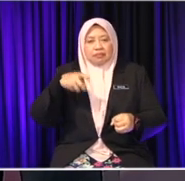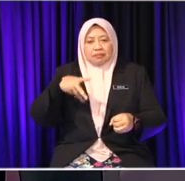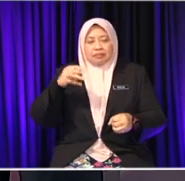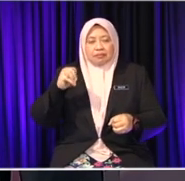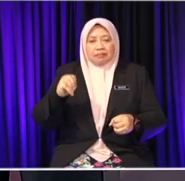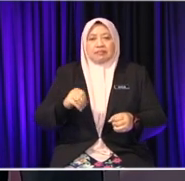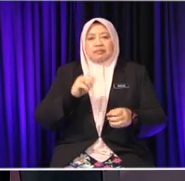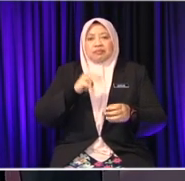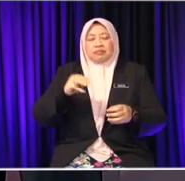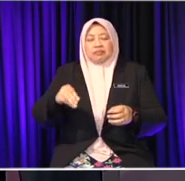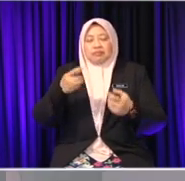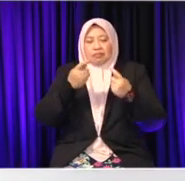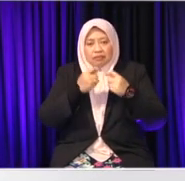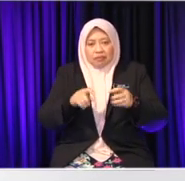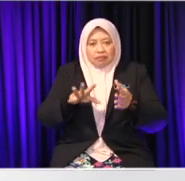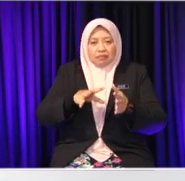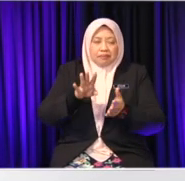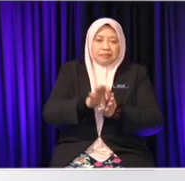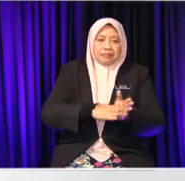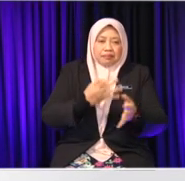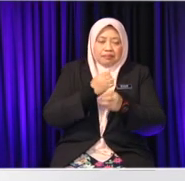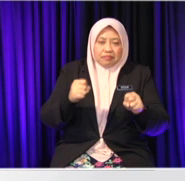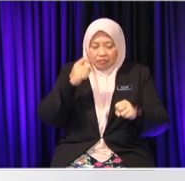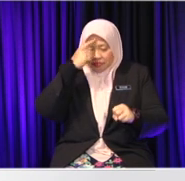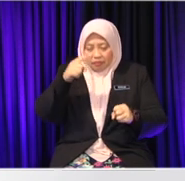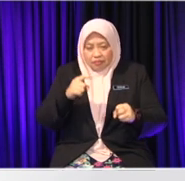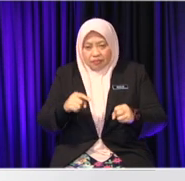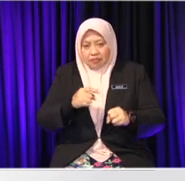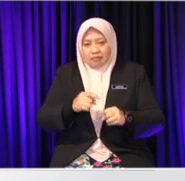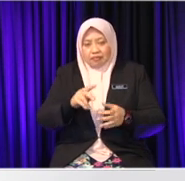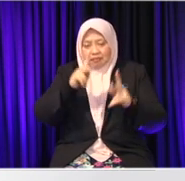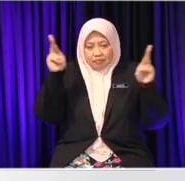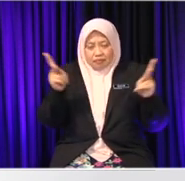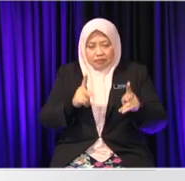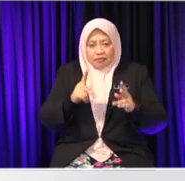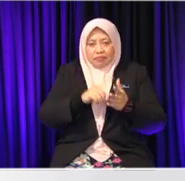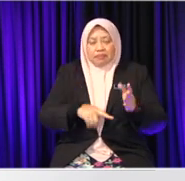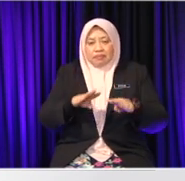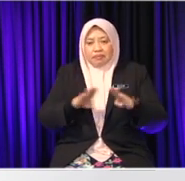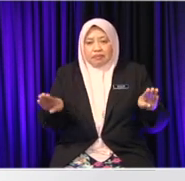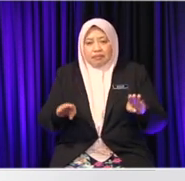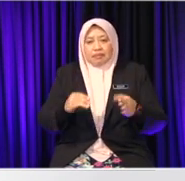sudah cukup ilmu jadi istilahnya pelajar kita Apakah perbedaan insyaallah